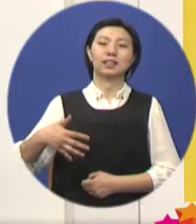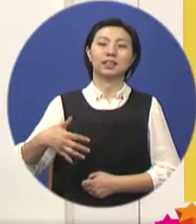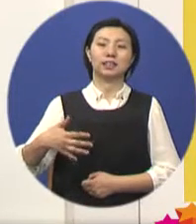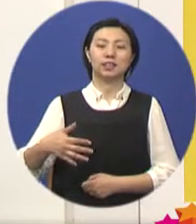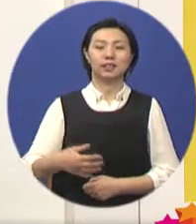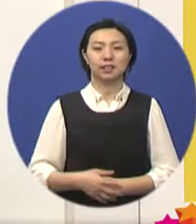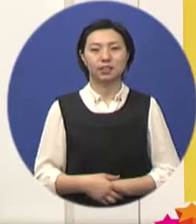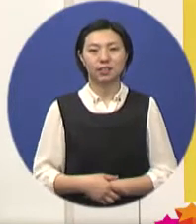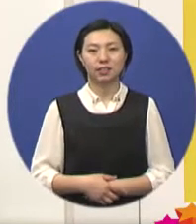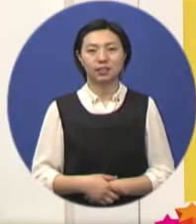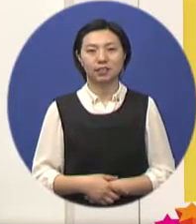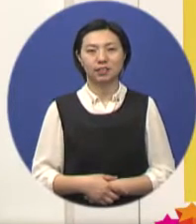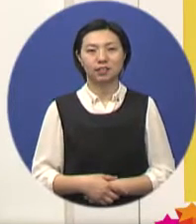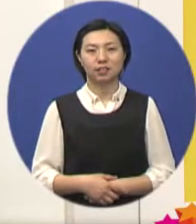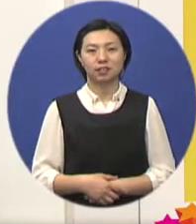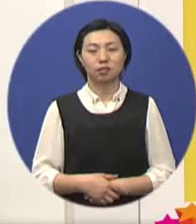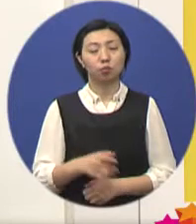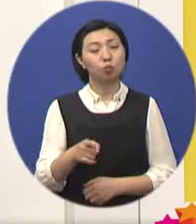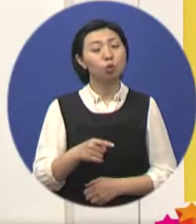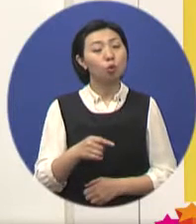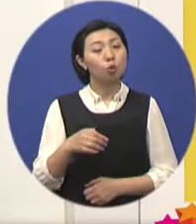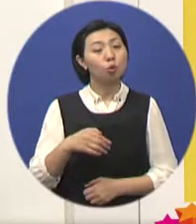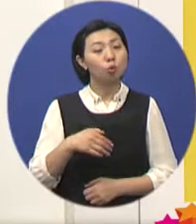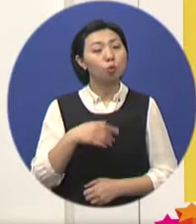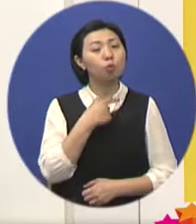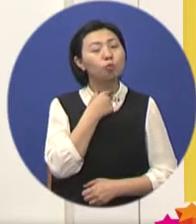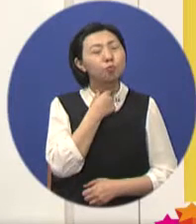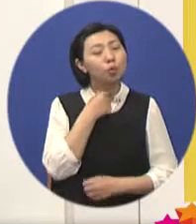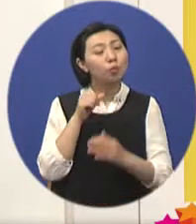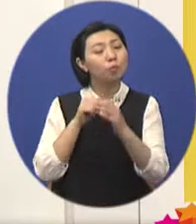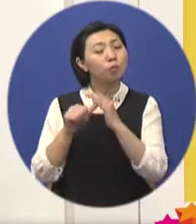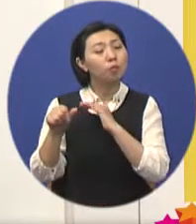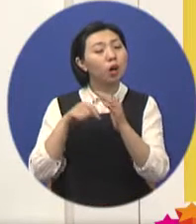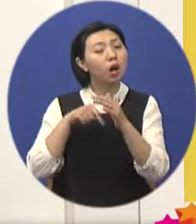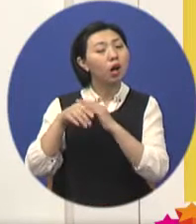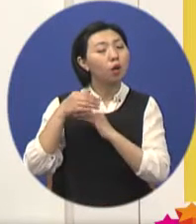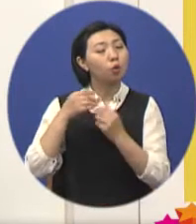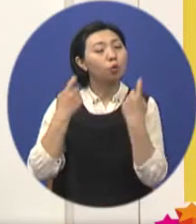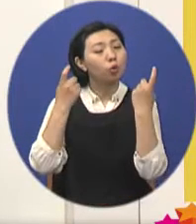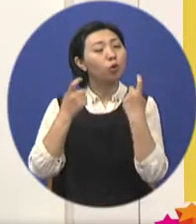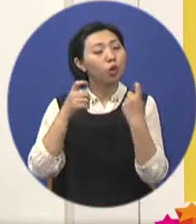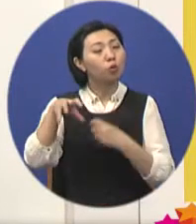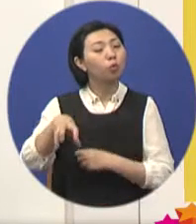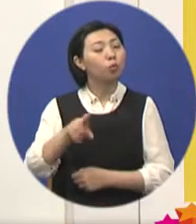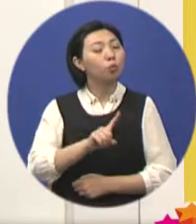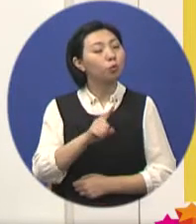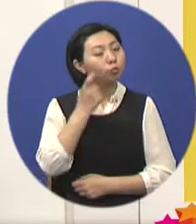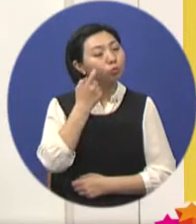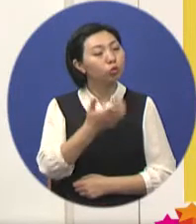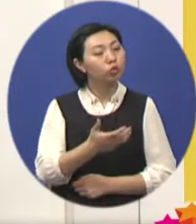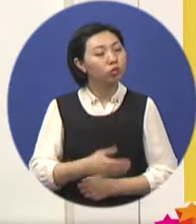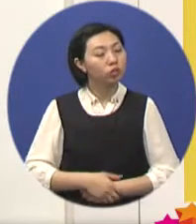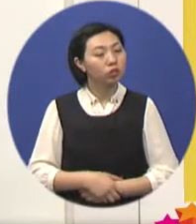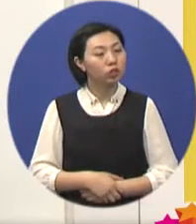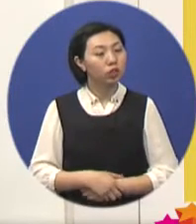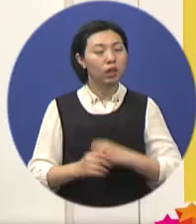아직요. 예. 네. 네, 가시고 싶으면 어디가 가시고 싶으세요? 가족들하고